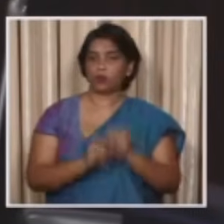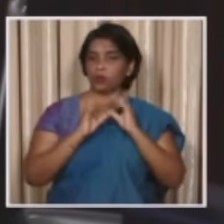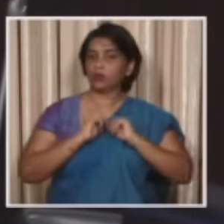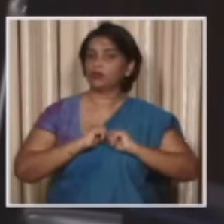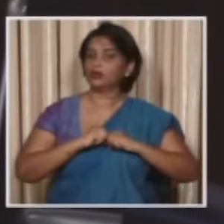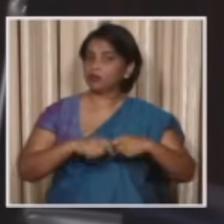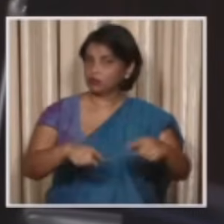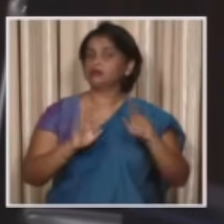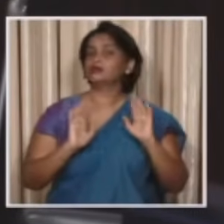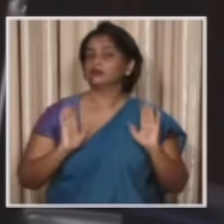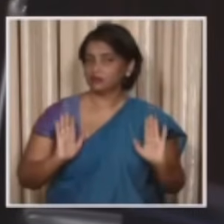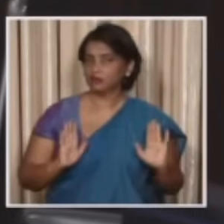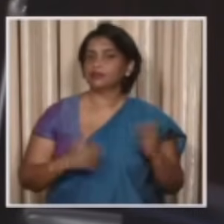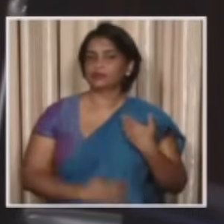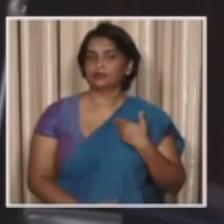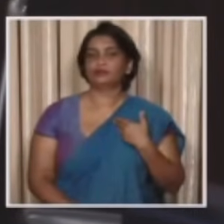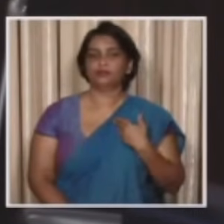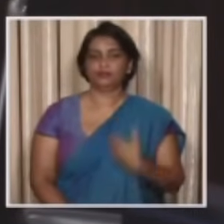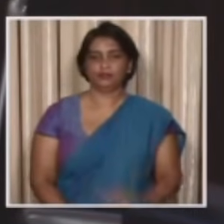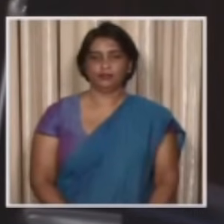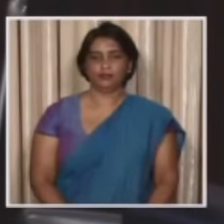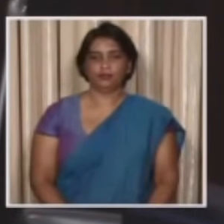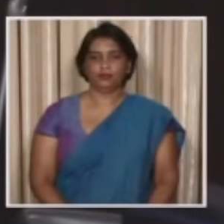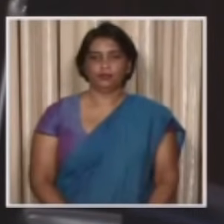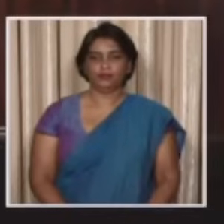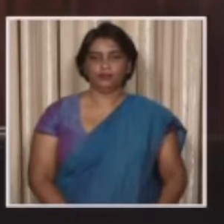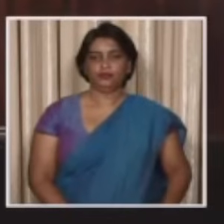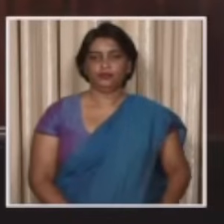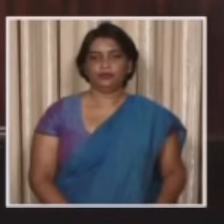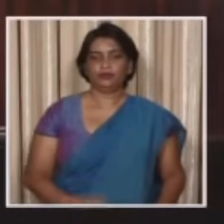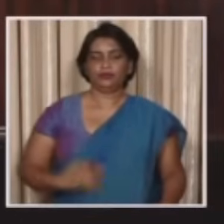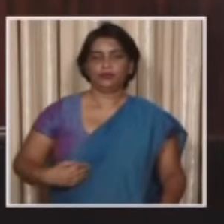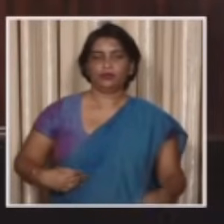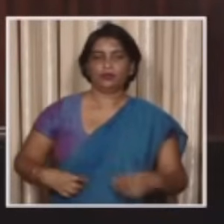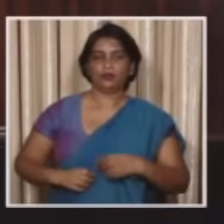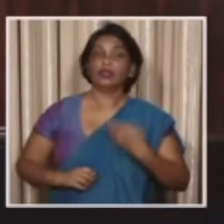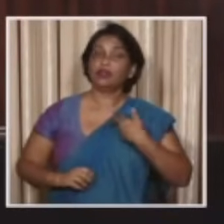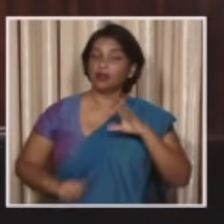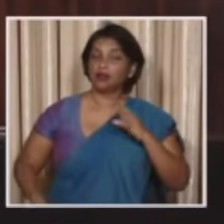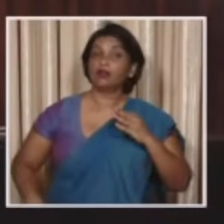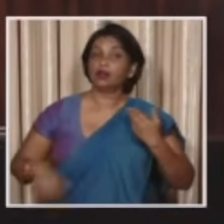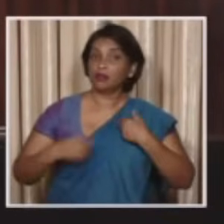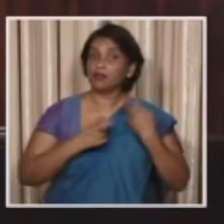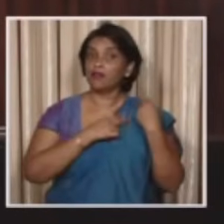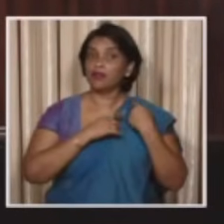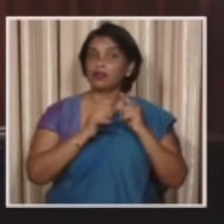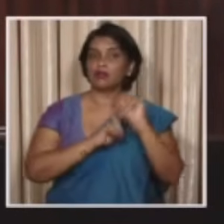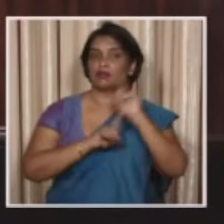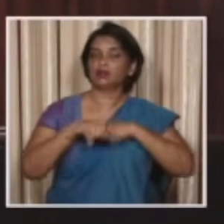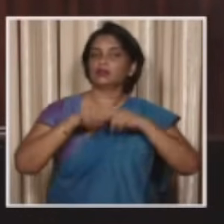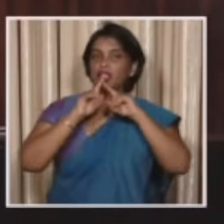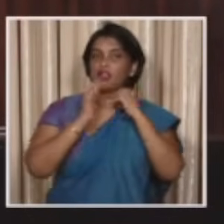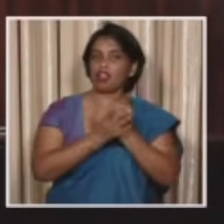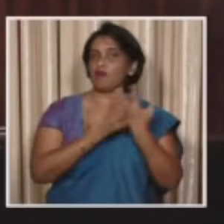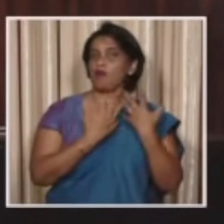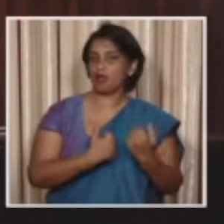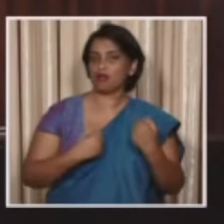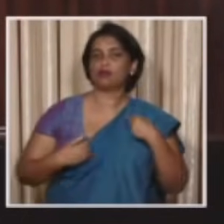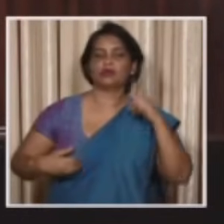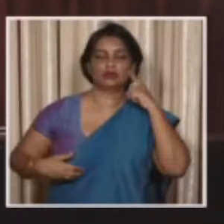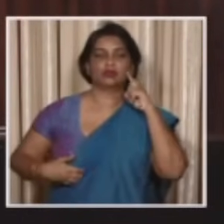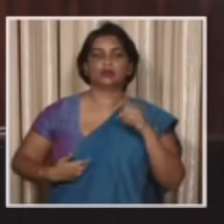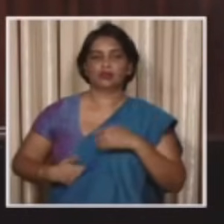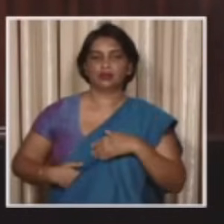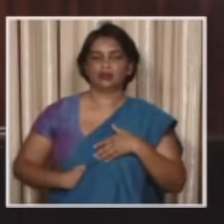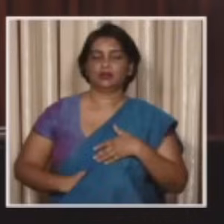ඒ කටයුත්ත කරන්නට ඕන කියන එක මම ඔබතුමාට ගෞරවයෙන් සඳහන් කරනවා. නමුත් මගේ වගකීමක් තියෙනවා සභාවට දැන්වීම. මෙහෙම ලිපියක් ලැබුණු බව මම ඒ කටයුත්ත තමයි